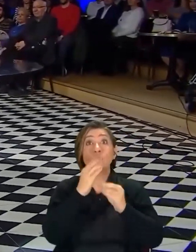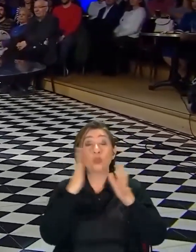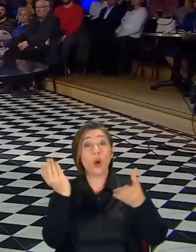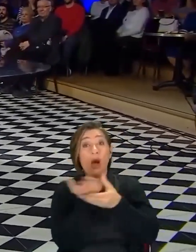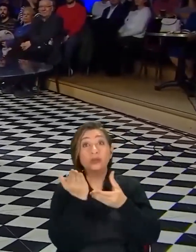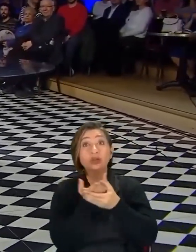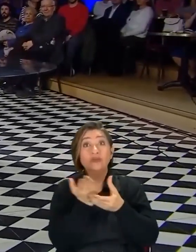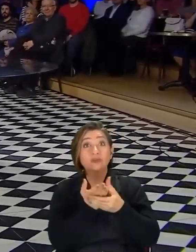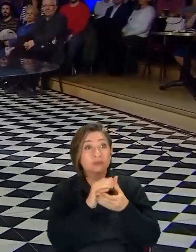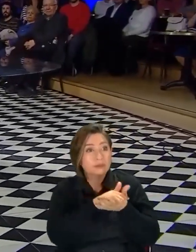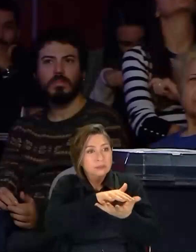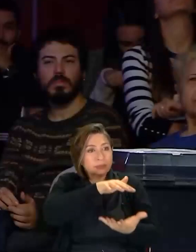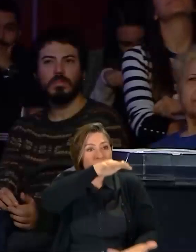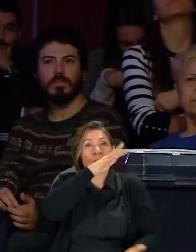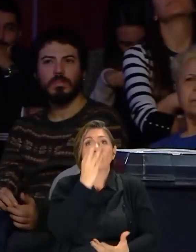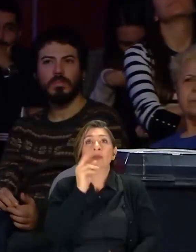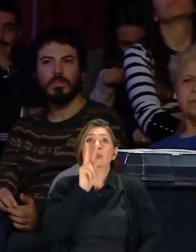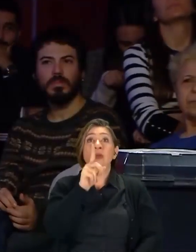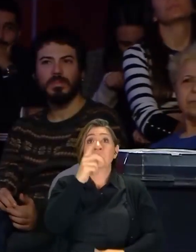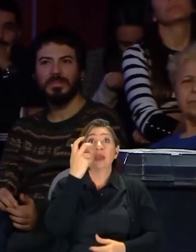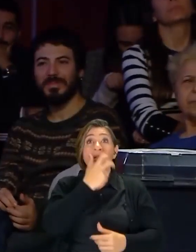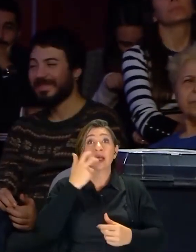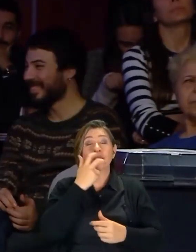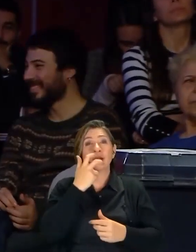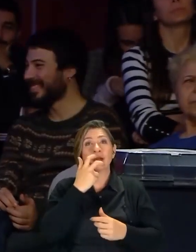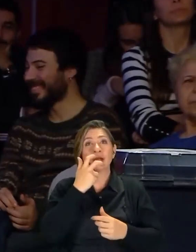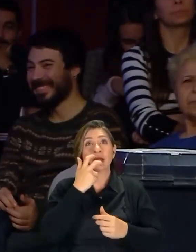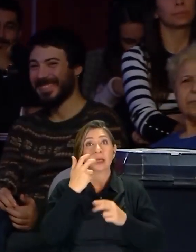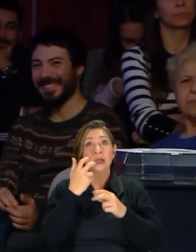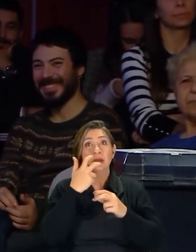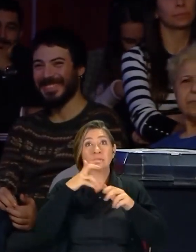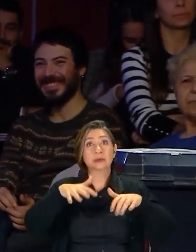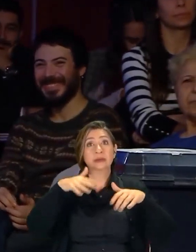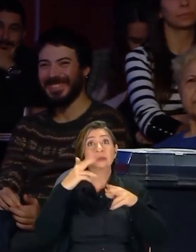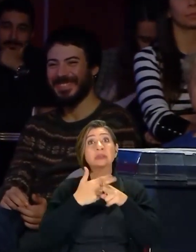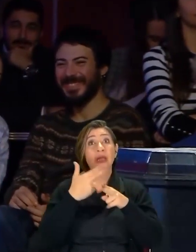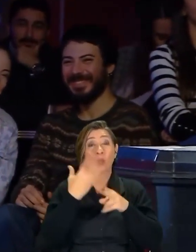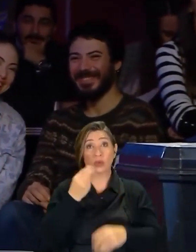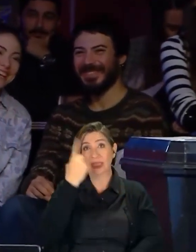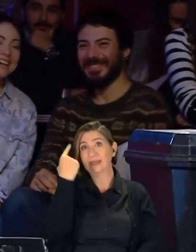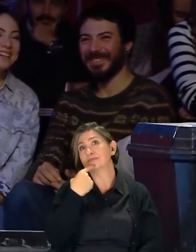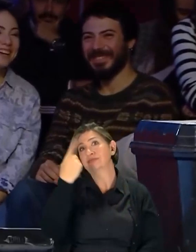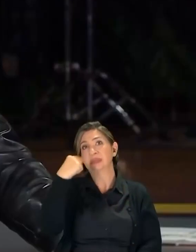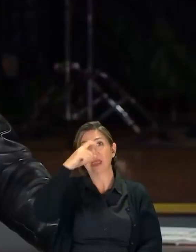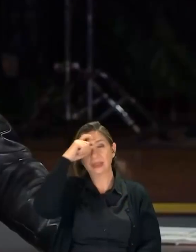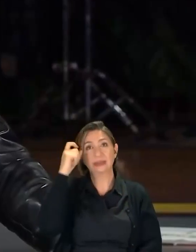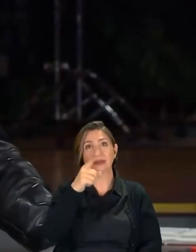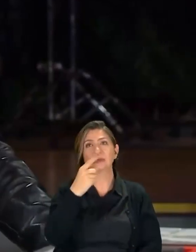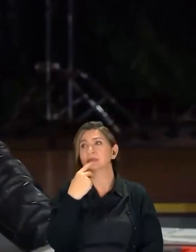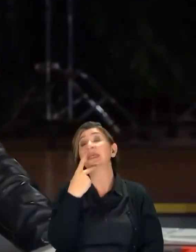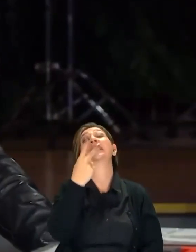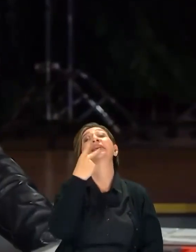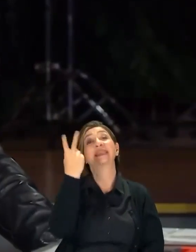olduğunu görüyorum Senin böyle bir gazinocu deneyimin de oldu Geçen yaz Geçen yaz Evveli